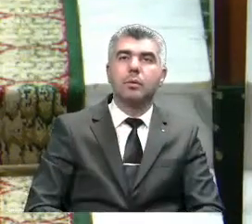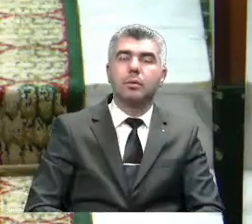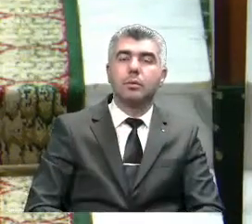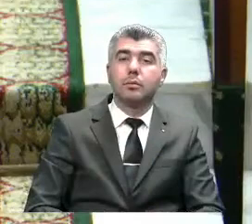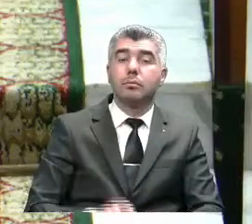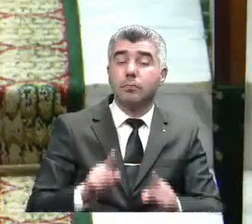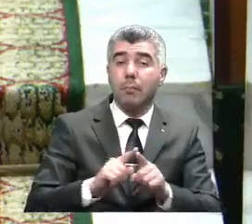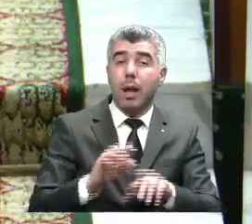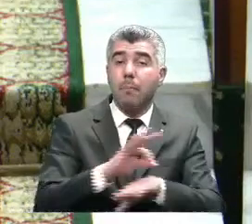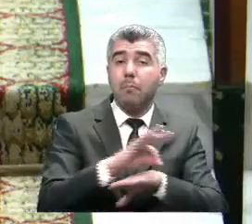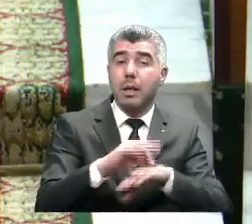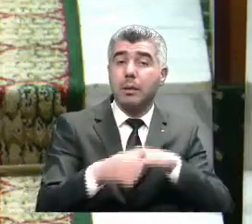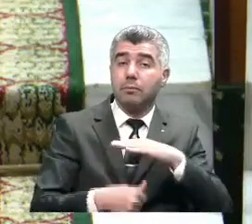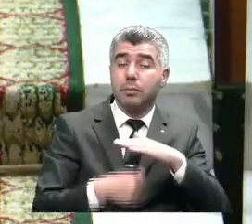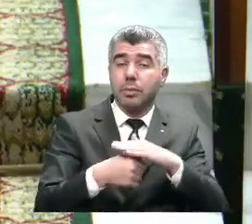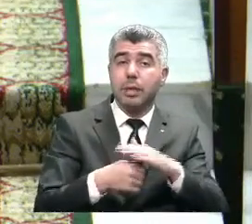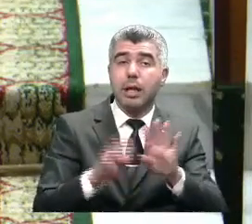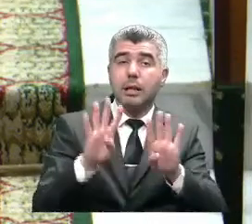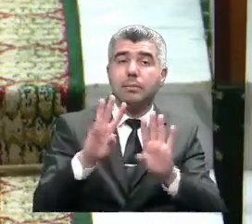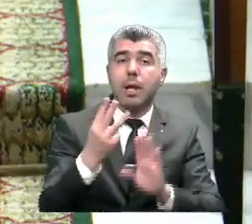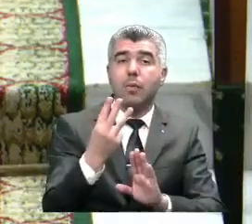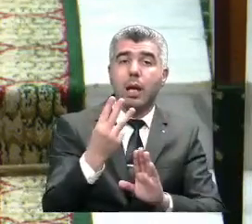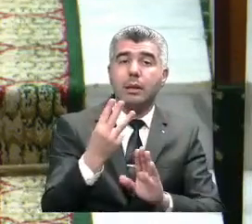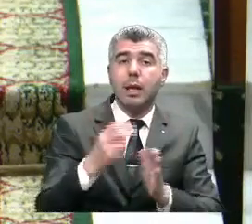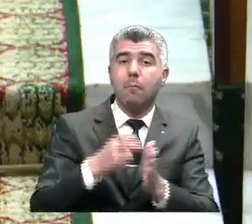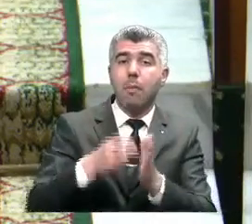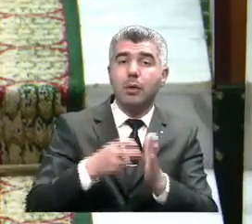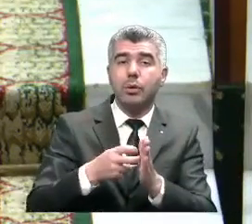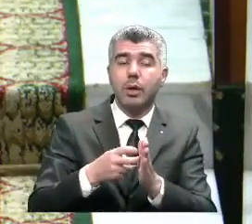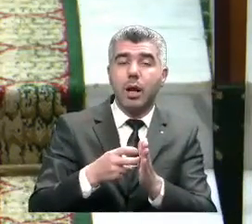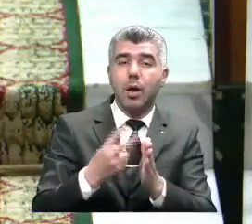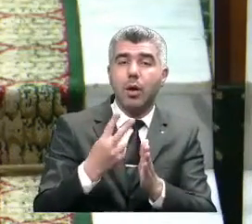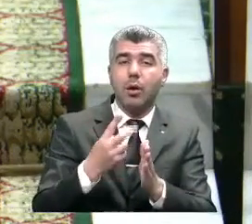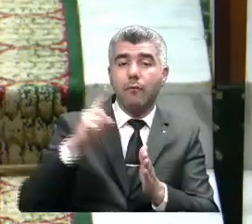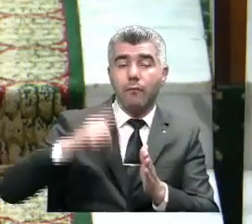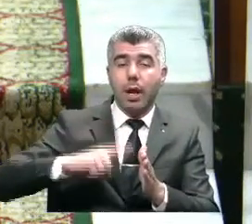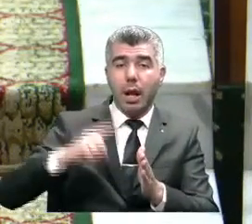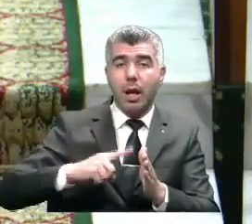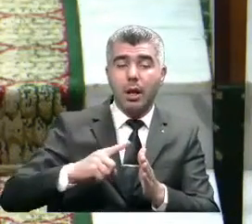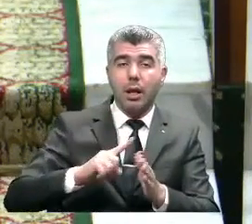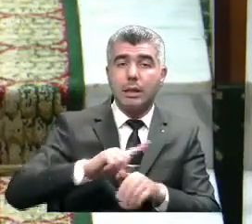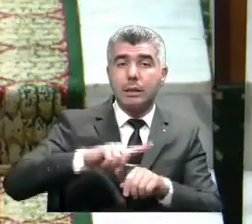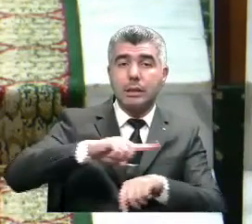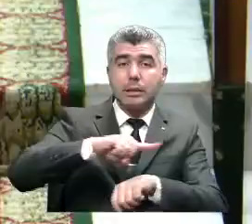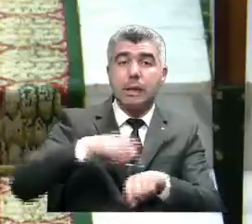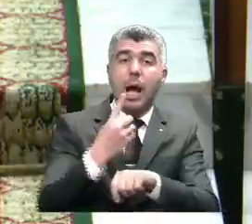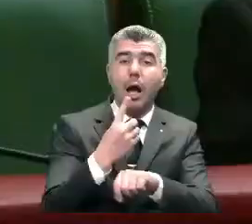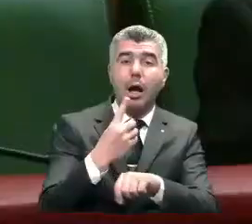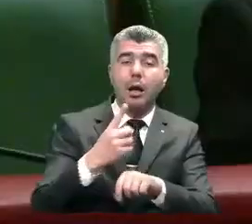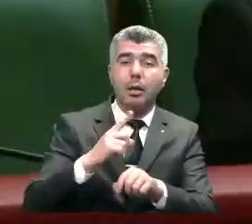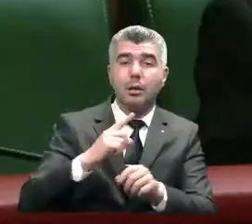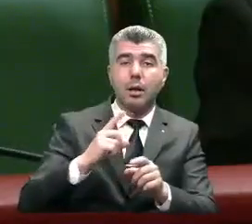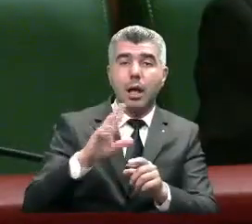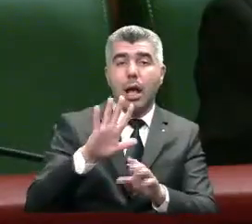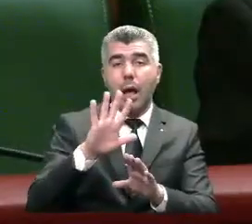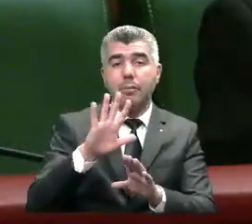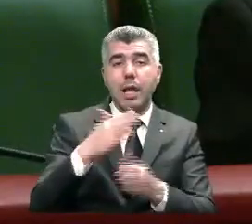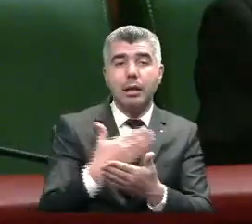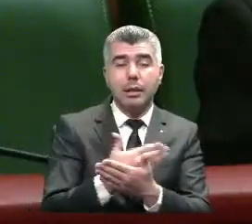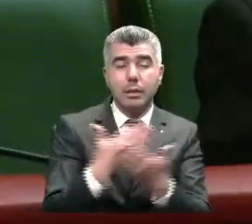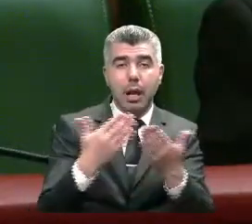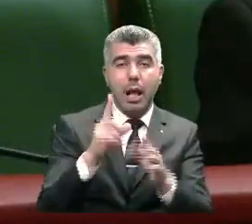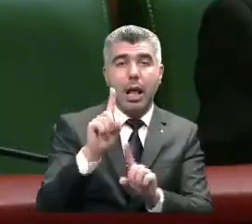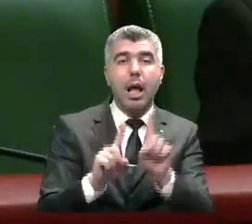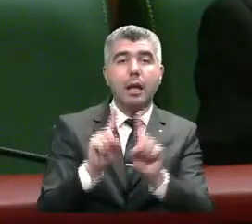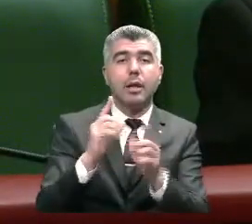تفر المكتب حاليا 38 قطار في اليوم في الاتجاهين بوتير قطار كل ساعه من الخامسه صباحا الى الح